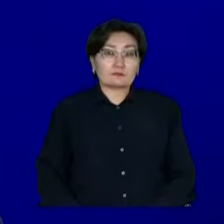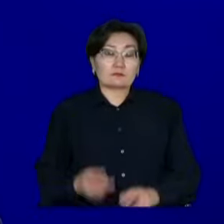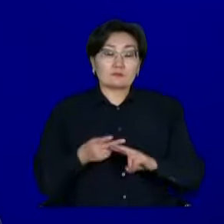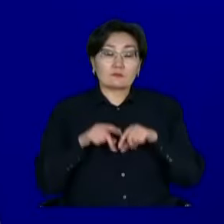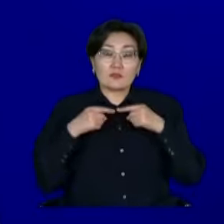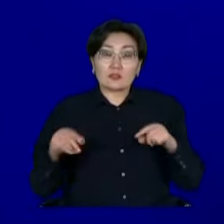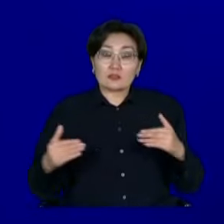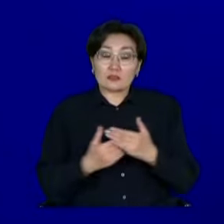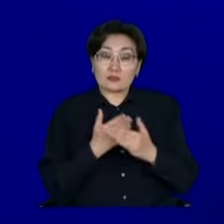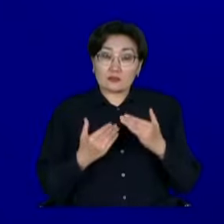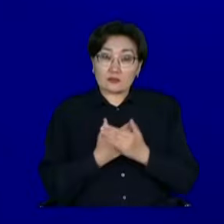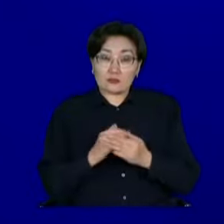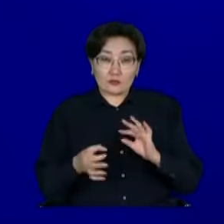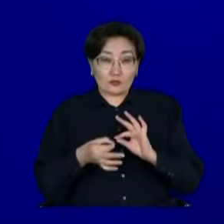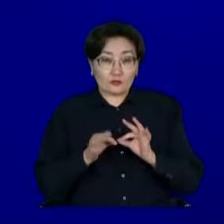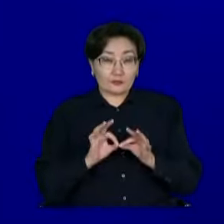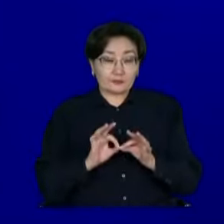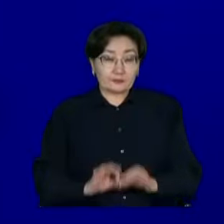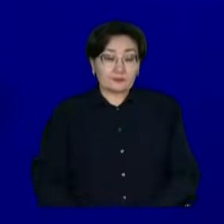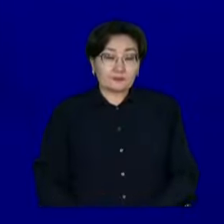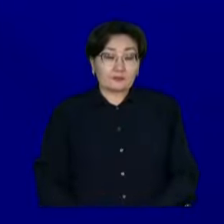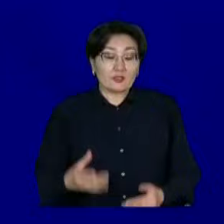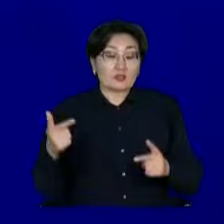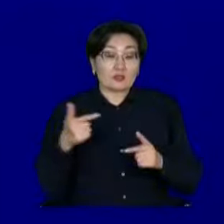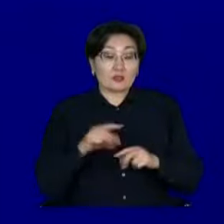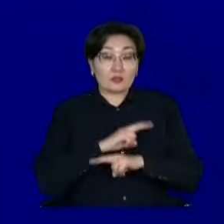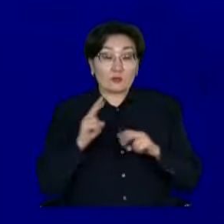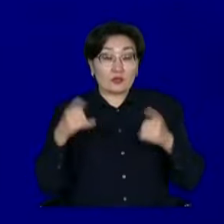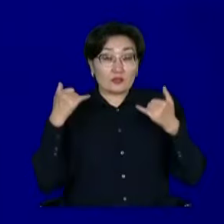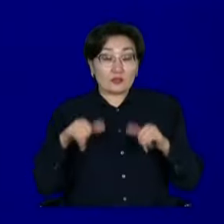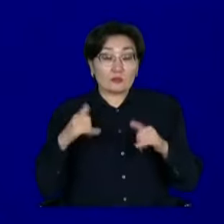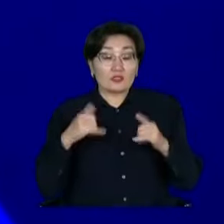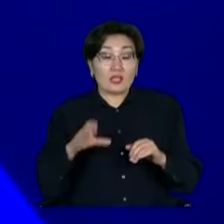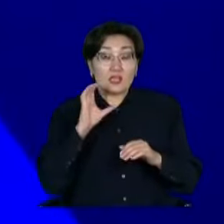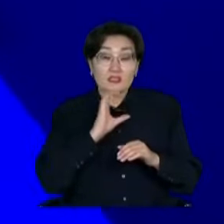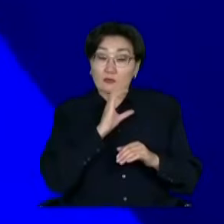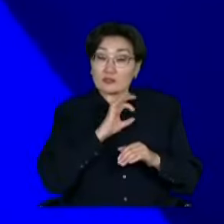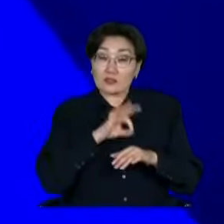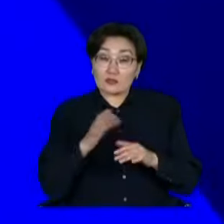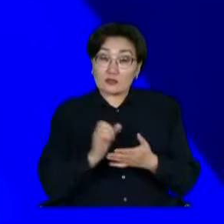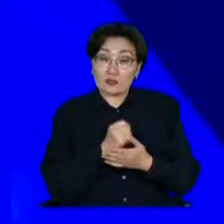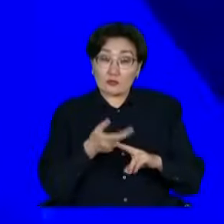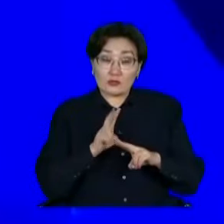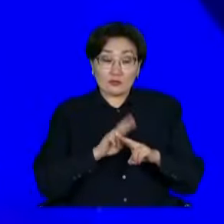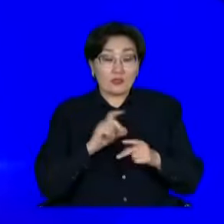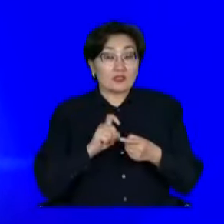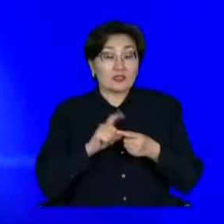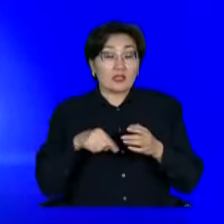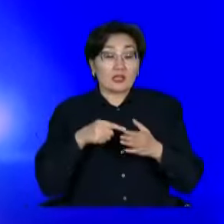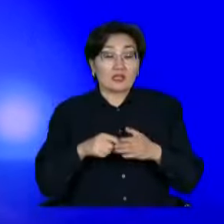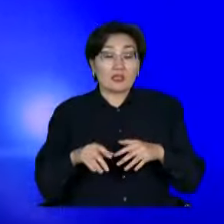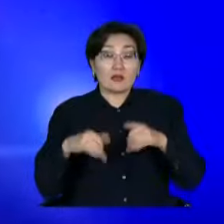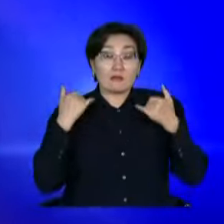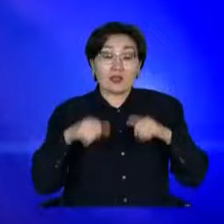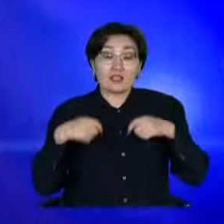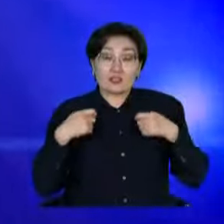Осы және өзге де жаңалықтар толығырақ. Атырауда өлген сиырдан сібір жарасы анықталды. Соған байланысты қаладағы мал базары